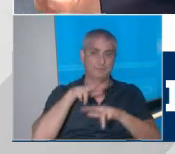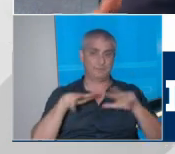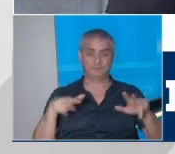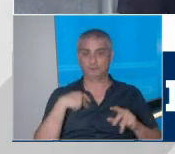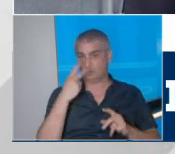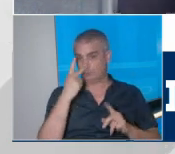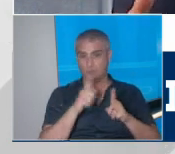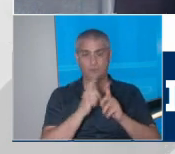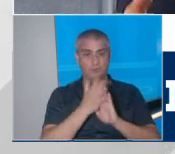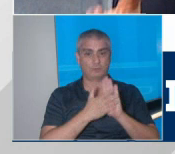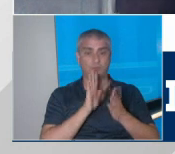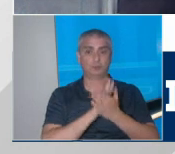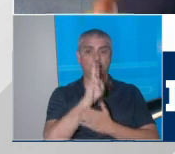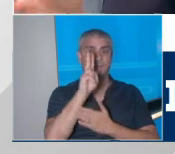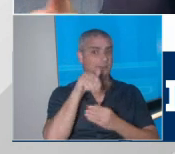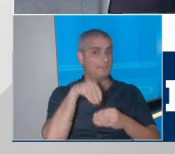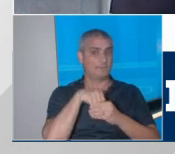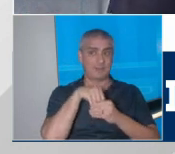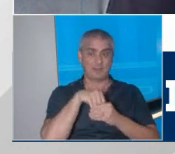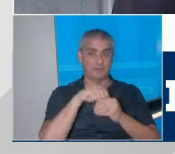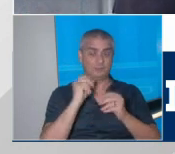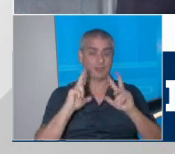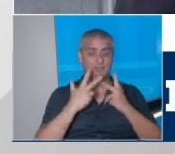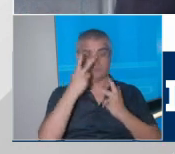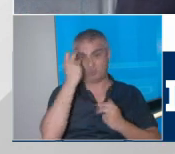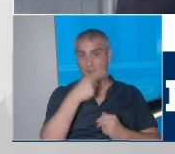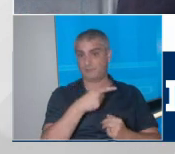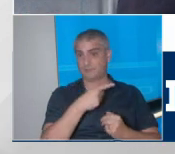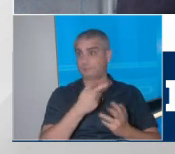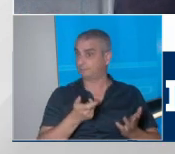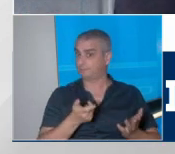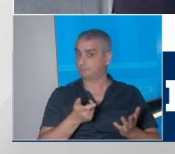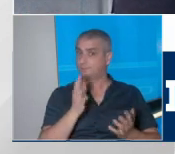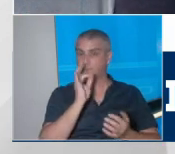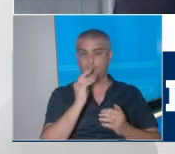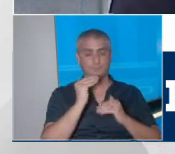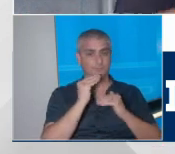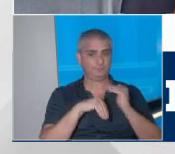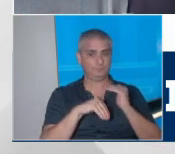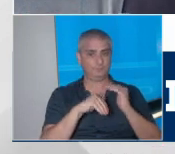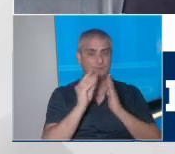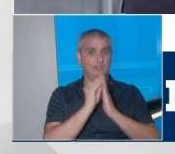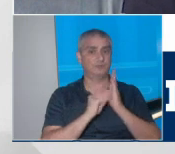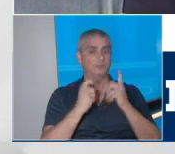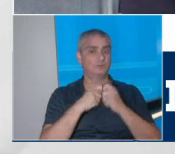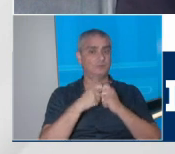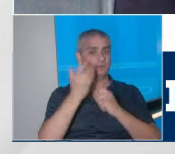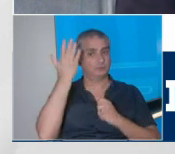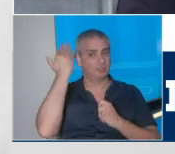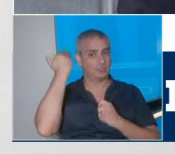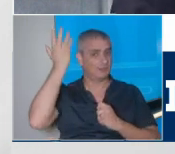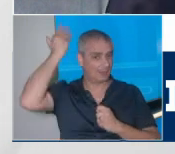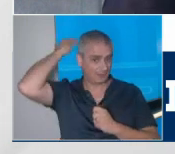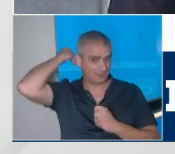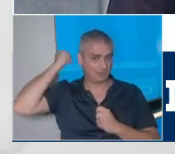שאנחנו נראה, כמו שאת אומרת, 12 מנדטים של הציבור הזה. זה עדיין פחות מהרשימה המשותפת שהייתה אי